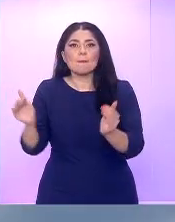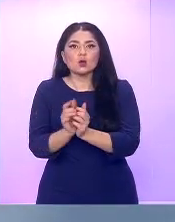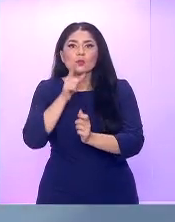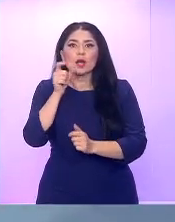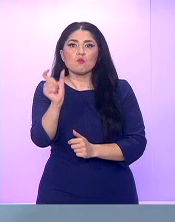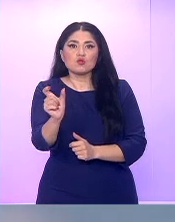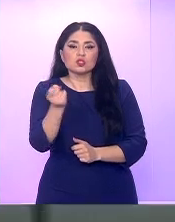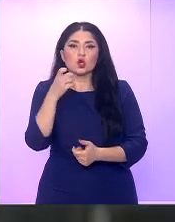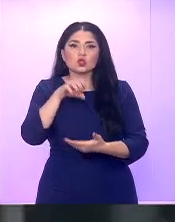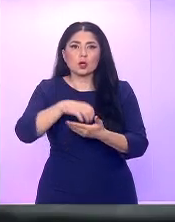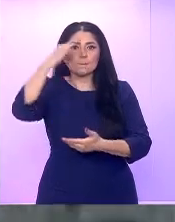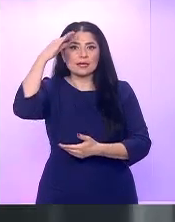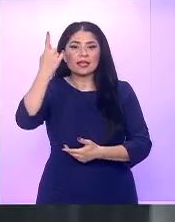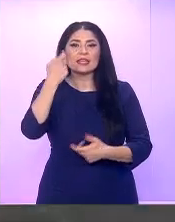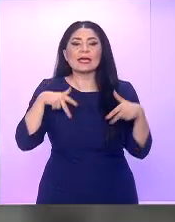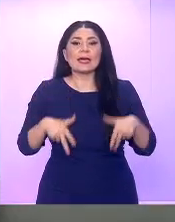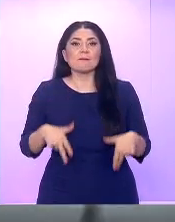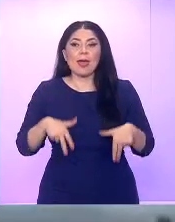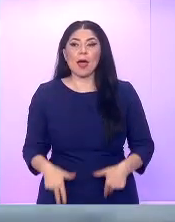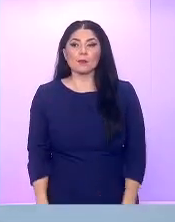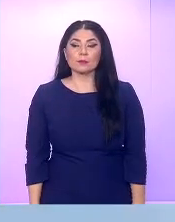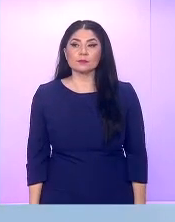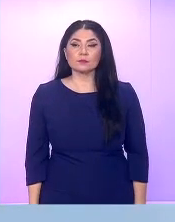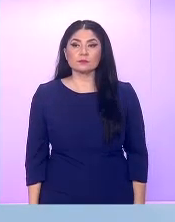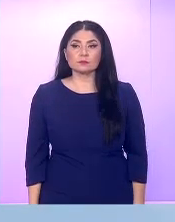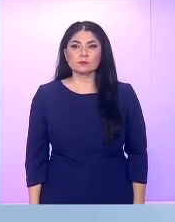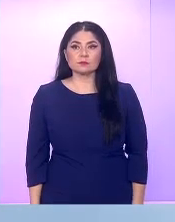muniție și o bază militară din Crimea.